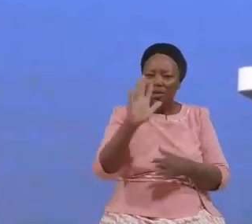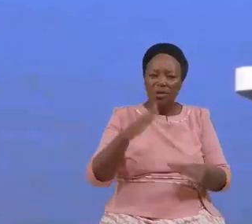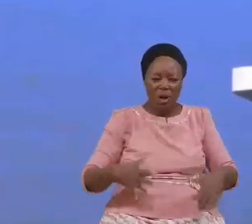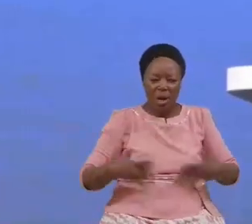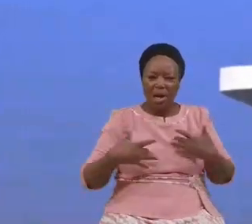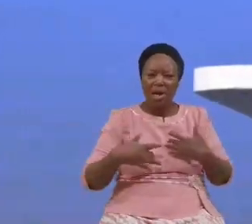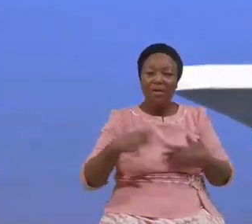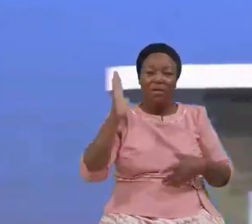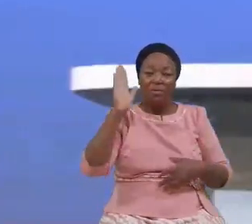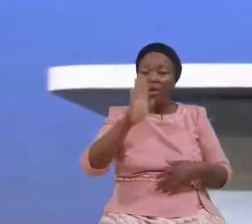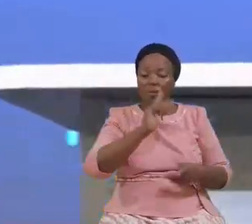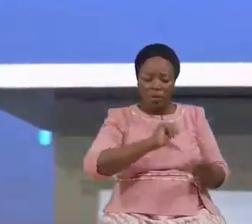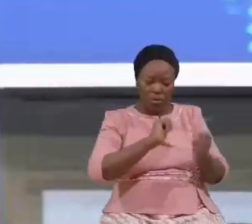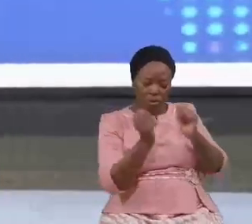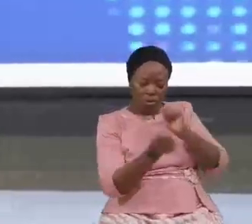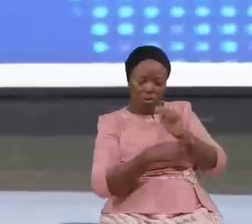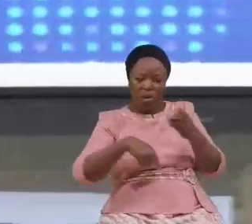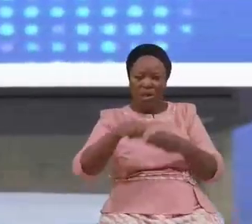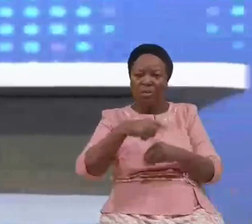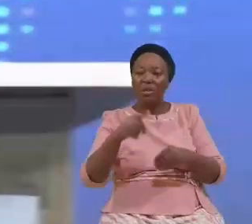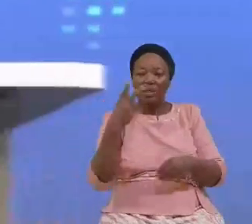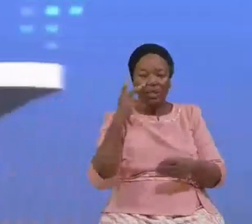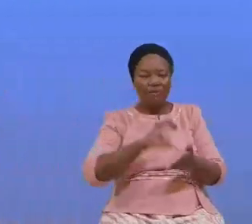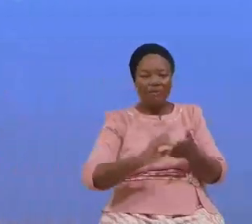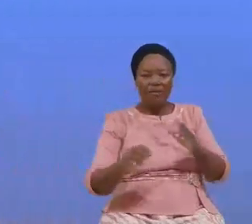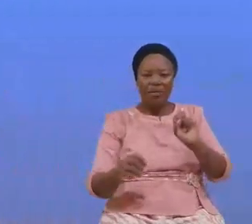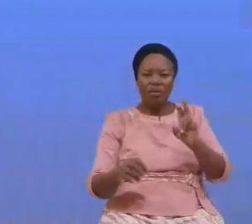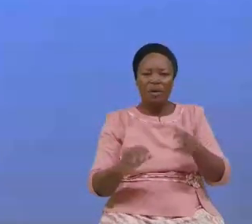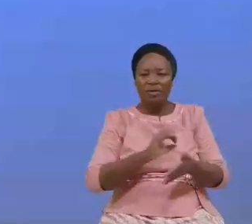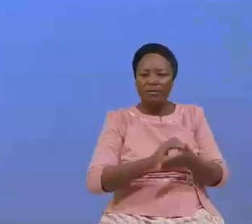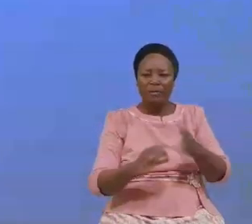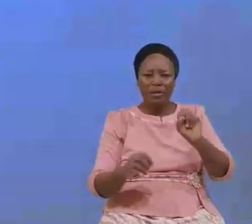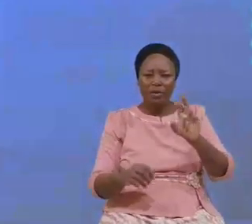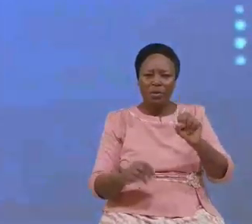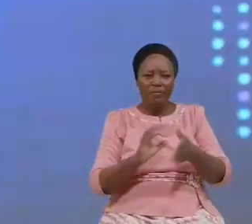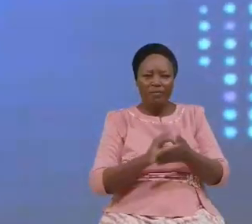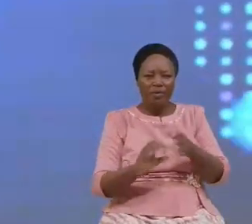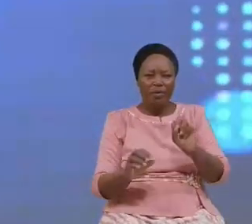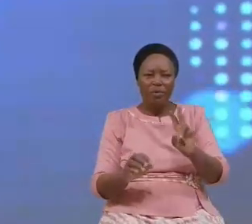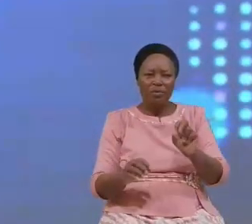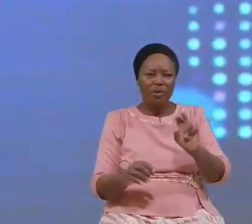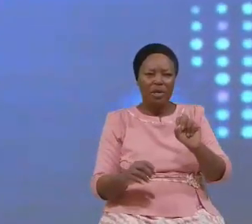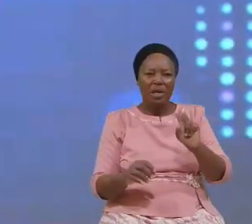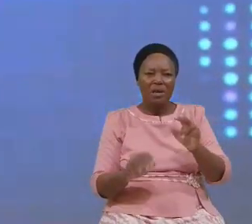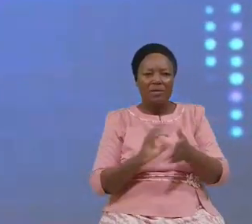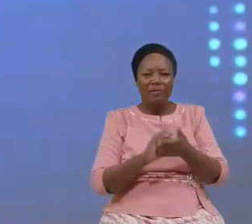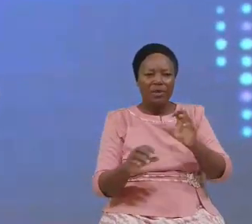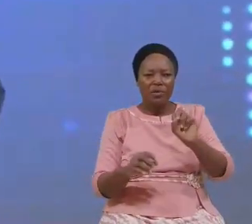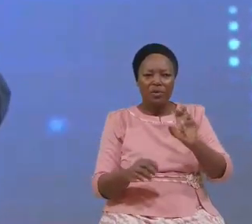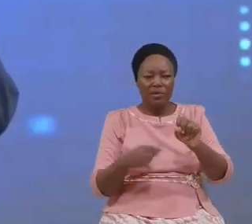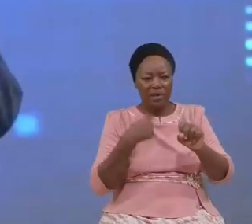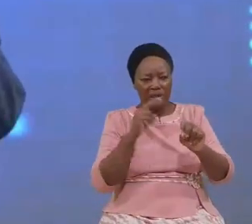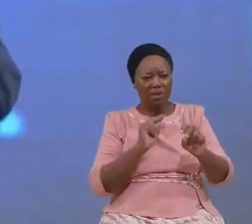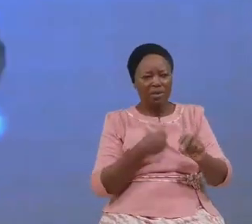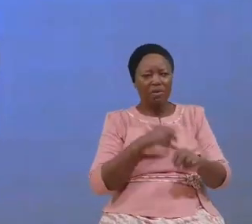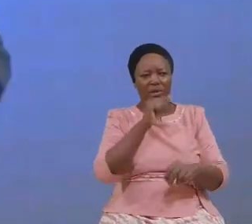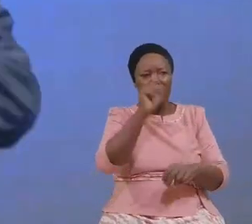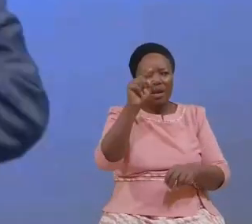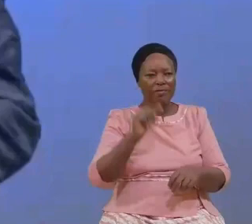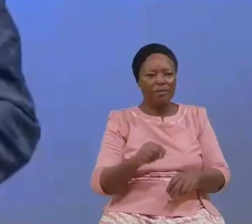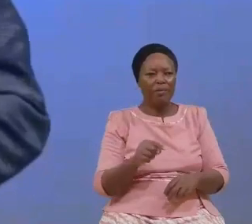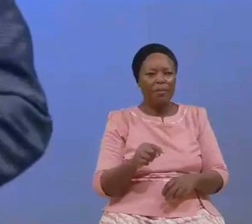soit transformé verset 12 verset 12 on nous dit c'est pourquoi